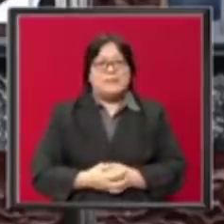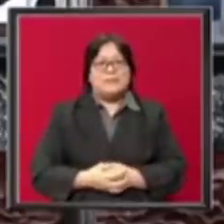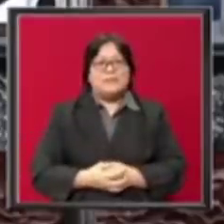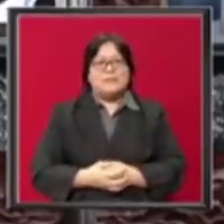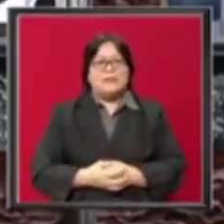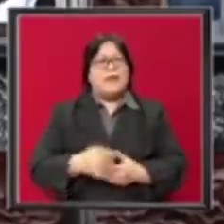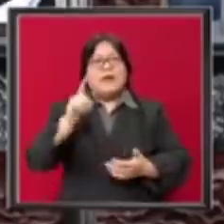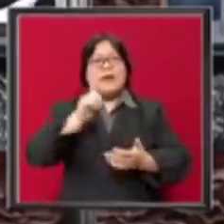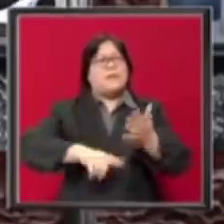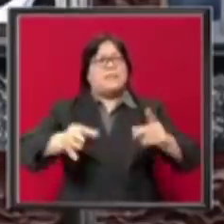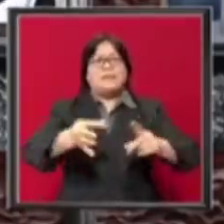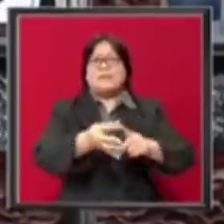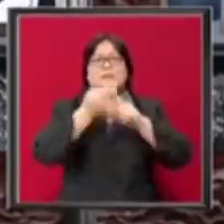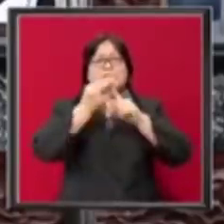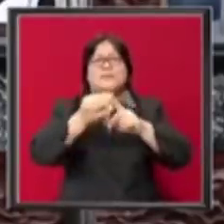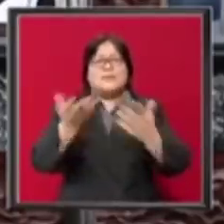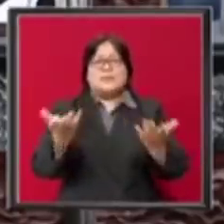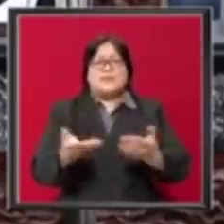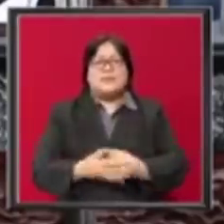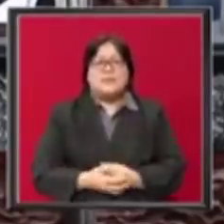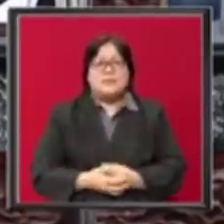Apa extraordinary-nya ya?